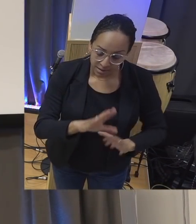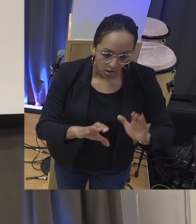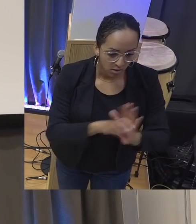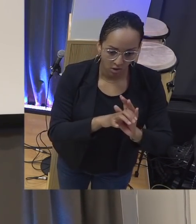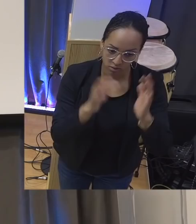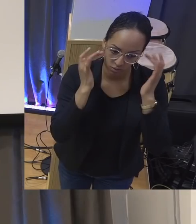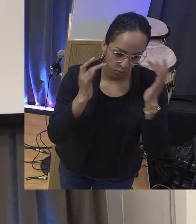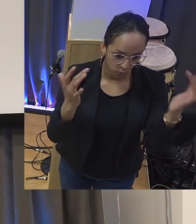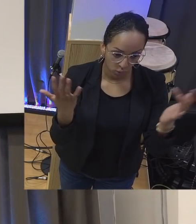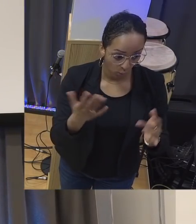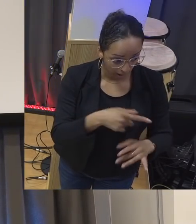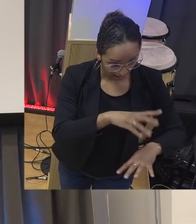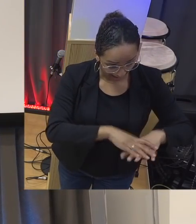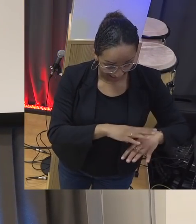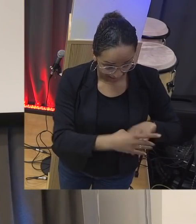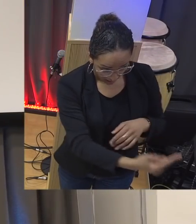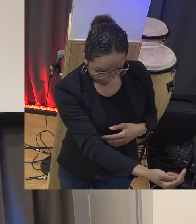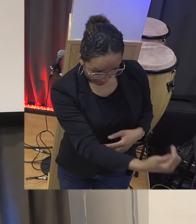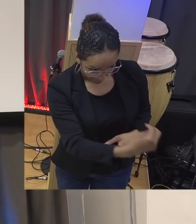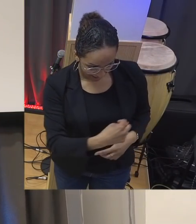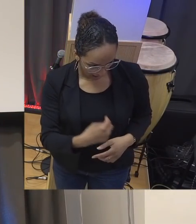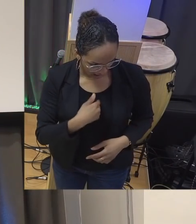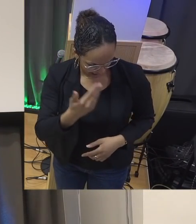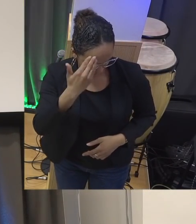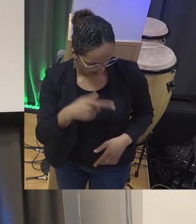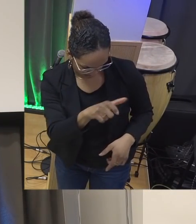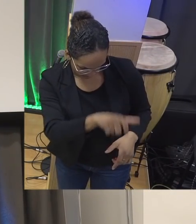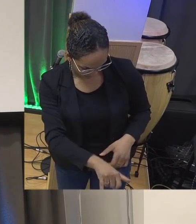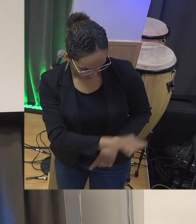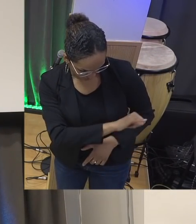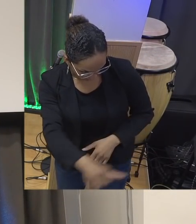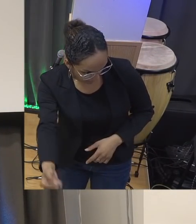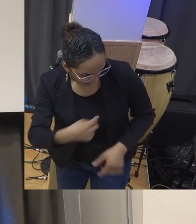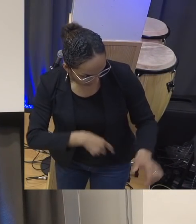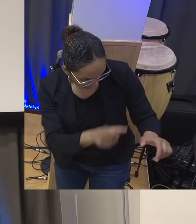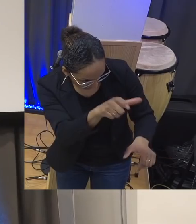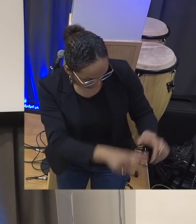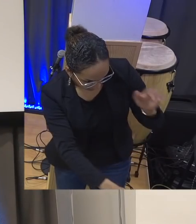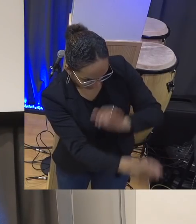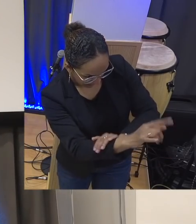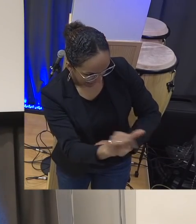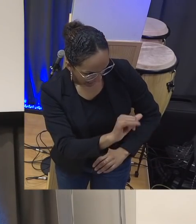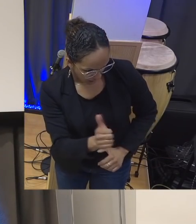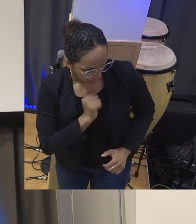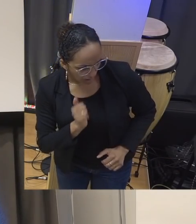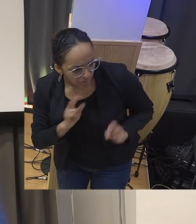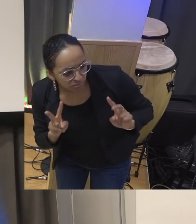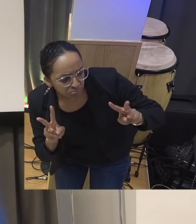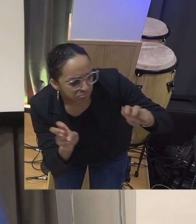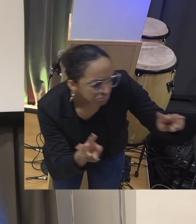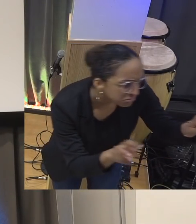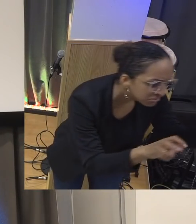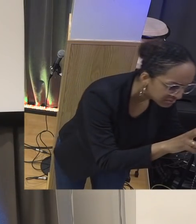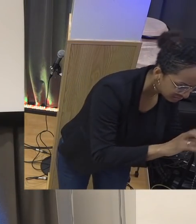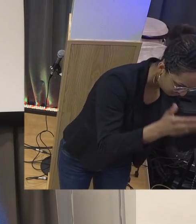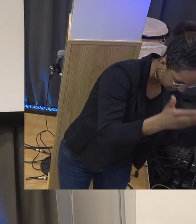Quand vous venez dans nos quartiers, on sait tout de suite que vous n'êtes pas de nos quartiers. On vous scanne, on fait une échographie.